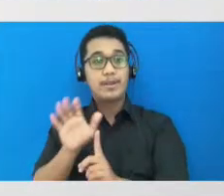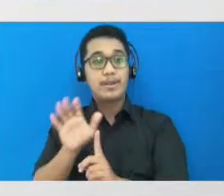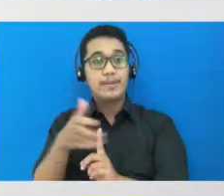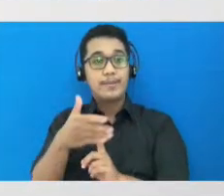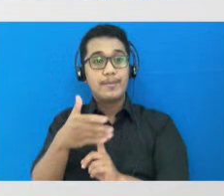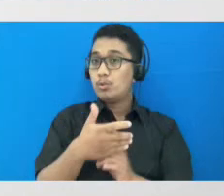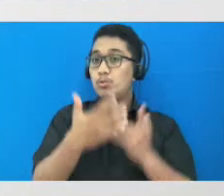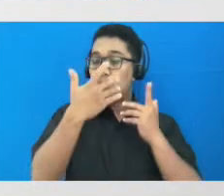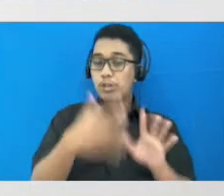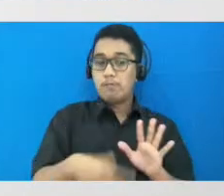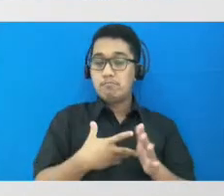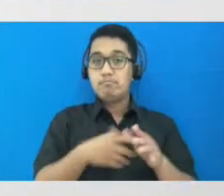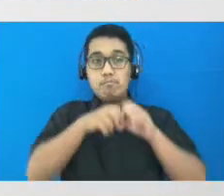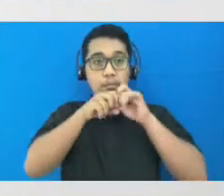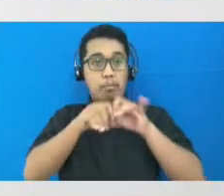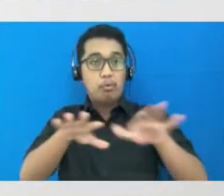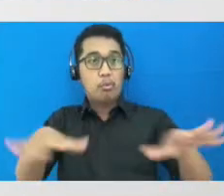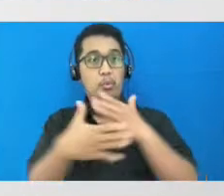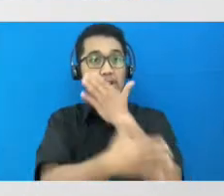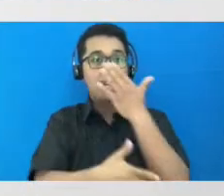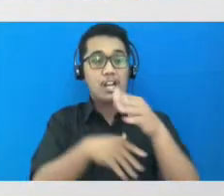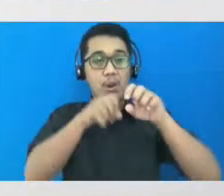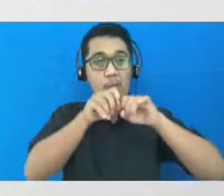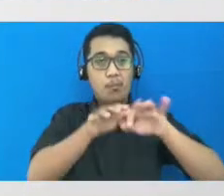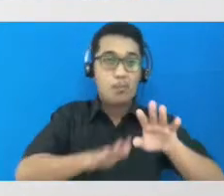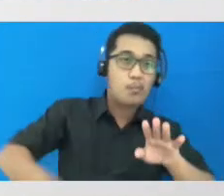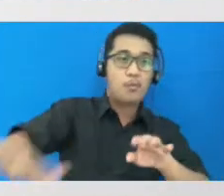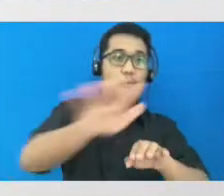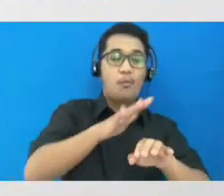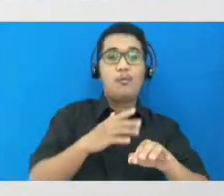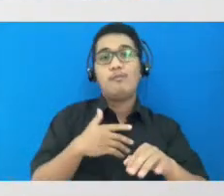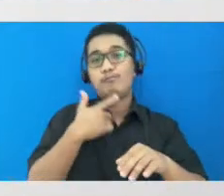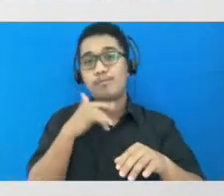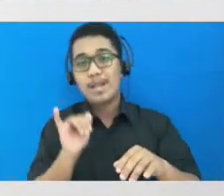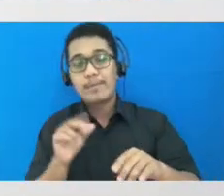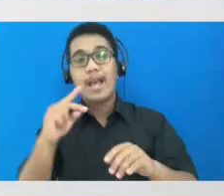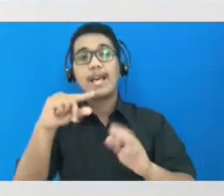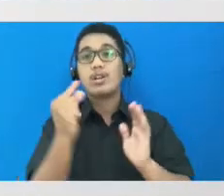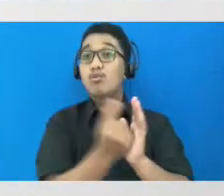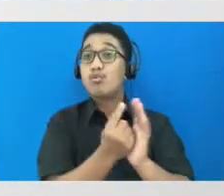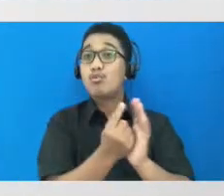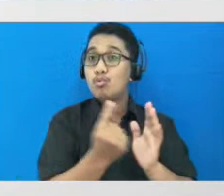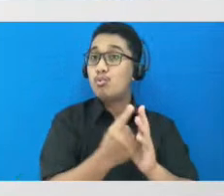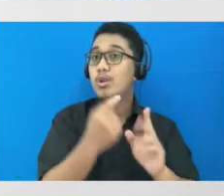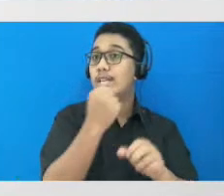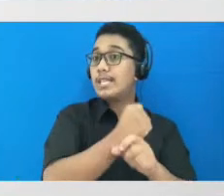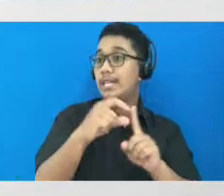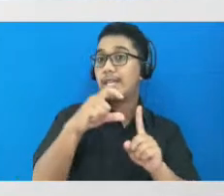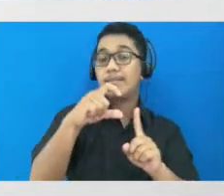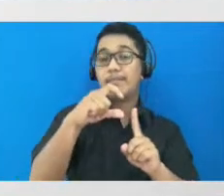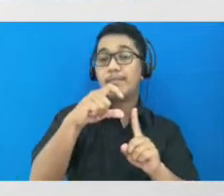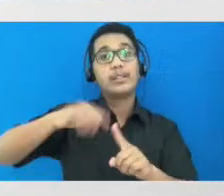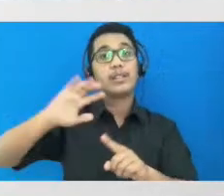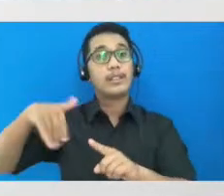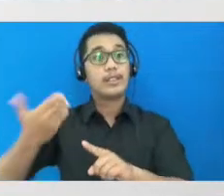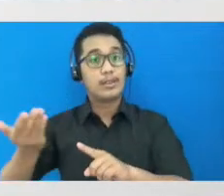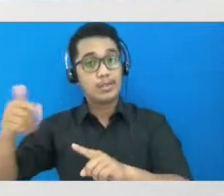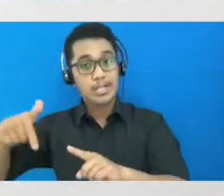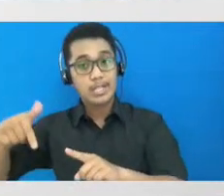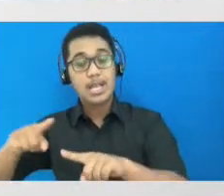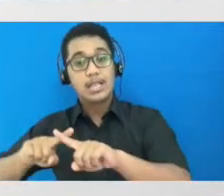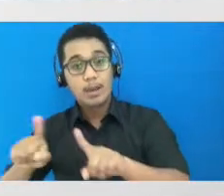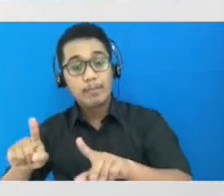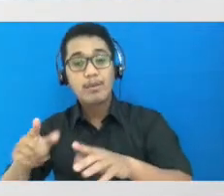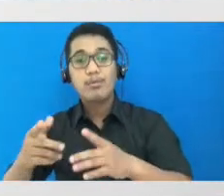banyak negara sekarang, termasuk saya kira juga dalam pembahasan RUU PDP yang berlangsung di DPR saat ini. Namun saya tidak akan banyak